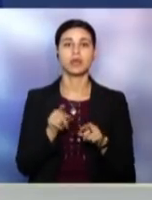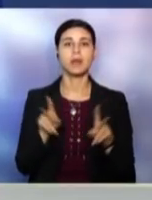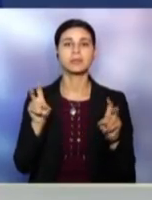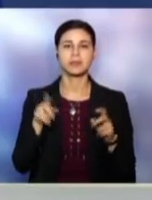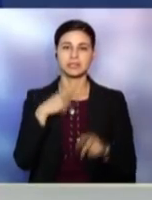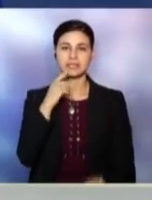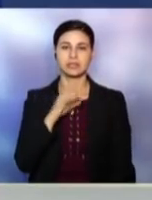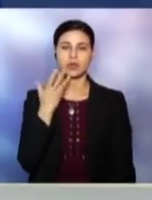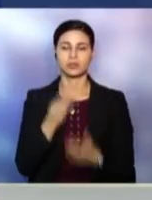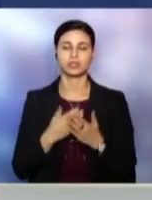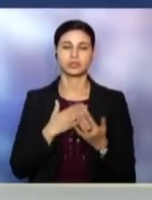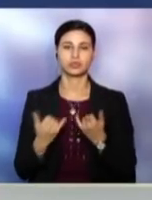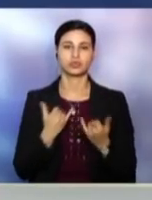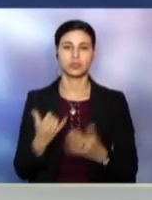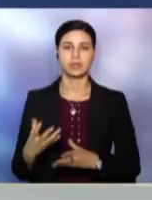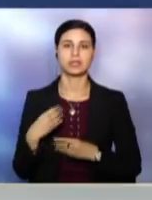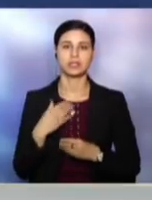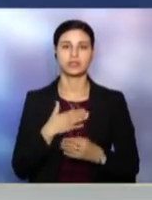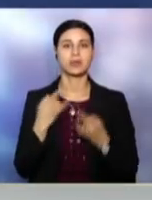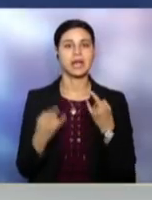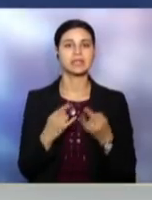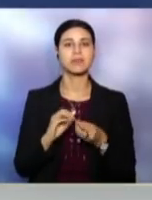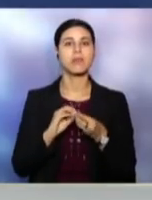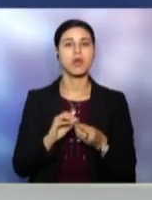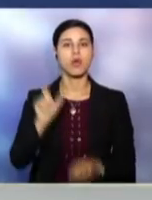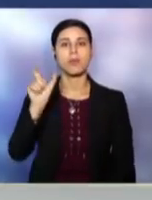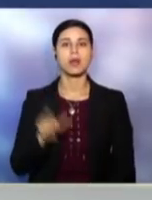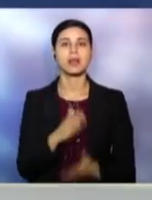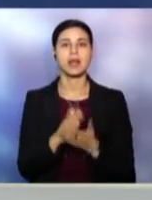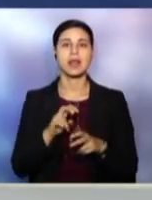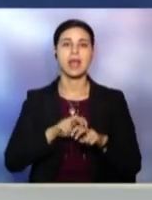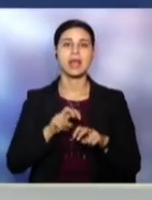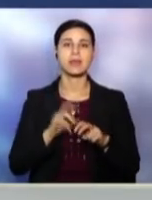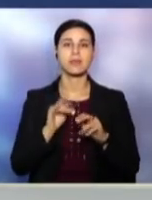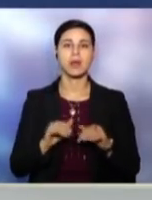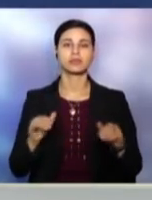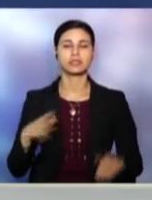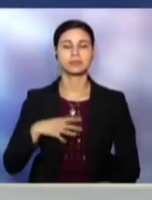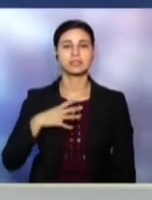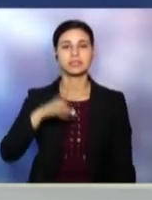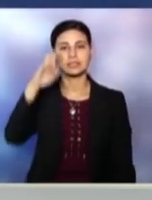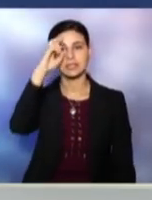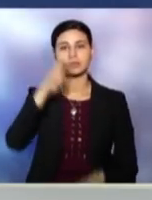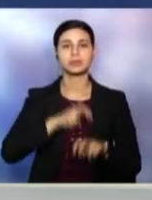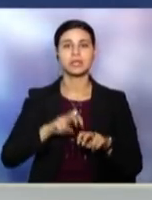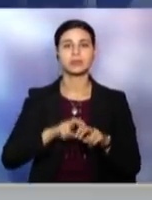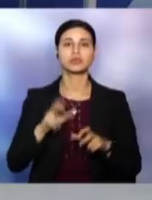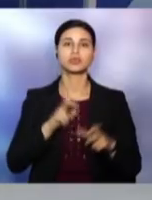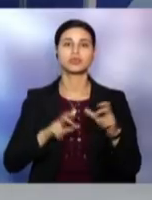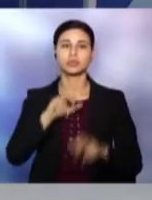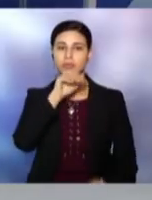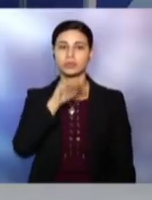საუბარი ჩვენ სტუმართან ერთად, ჩვენი გადაცემის მეგობართან ერთად, რომელიც გახლავთ პედიატრი, თბილისის სახელმწიფო სამედიცინო უნივერსიტეტის